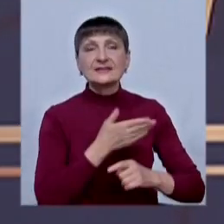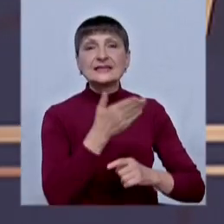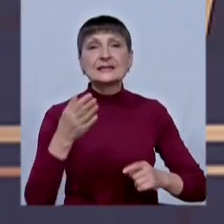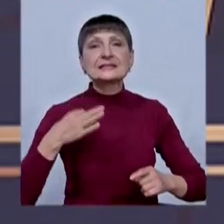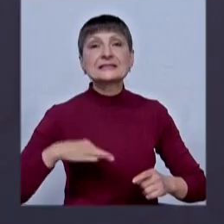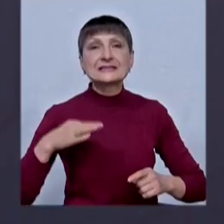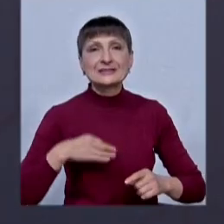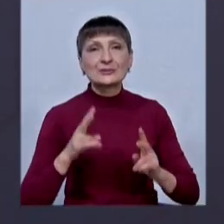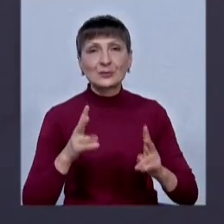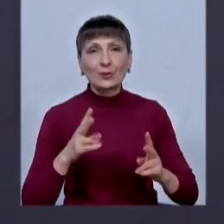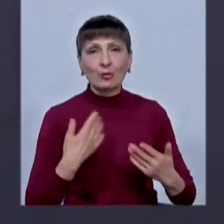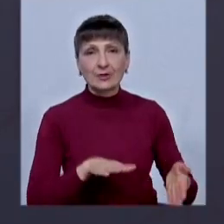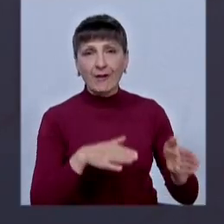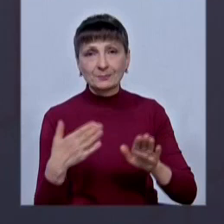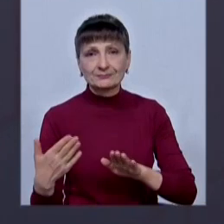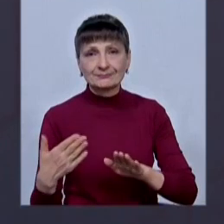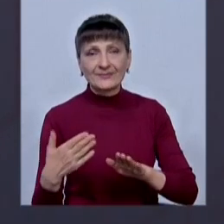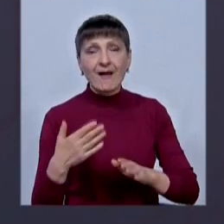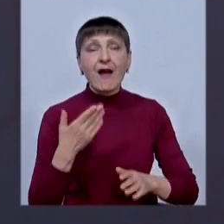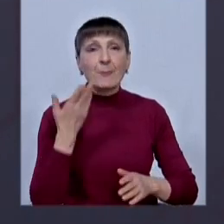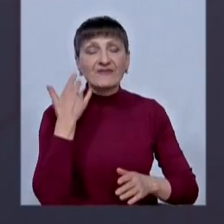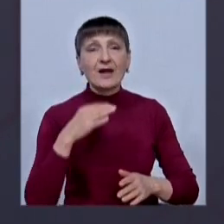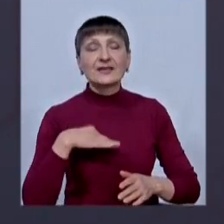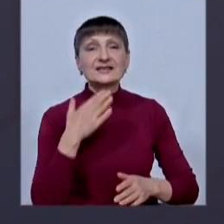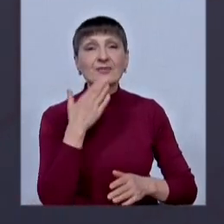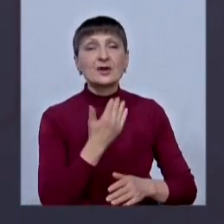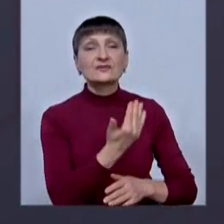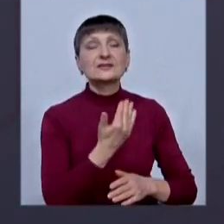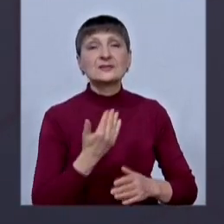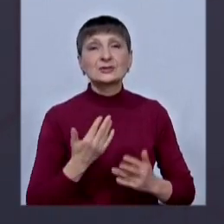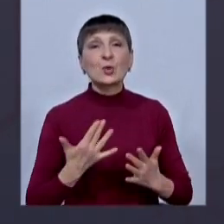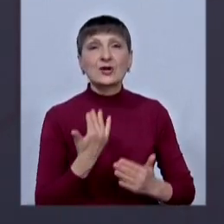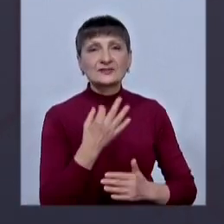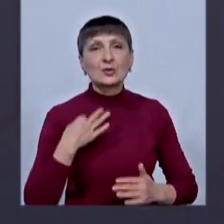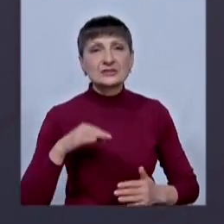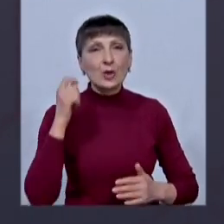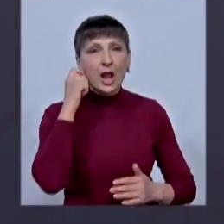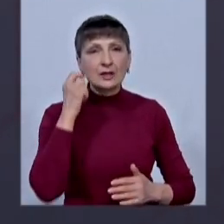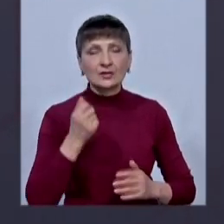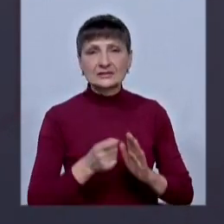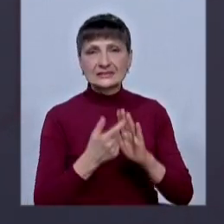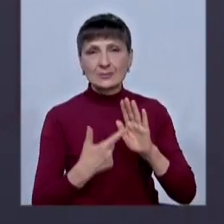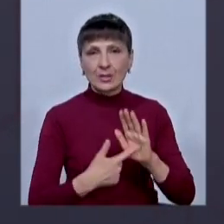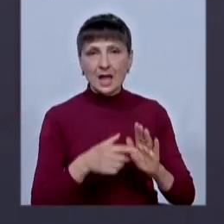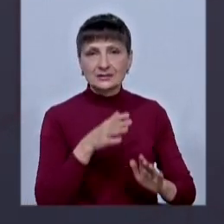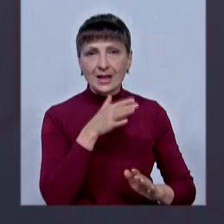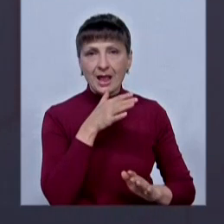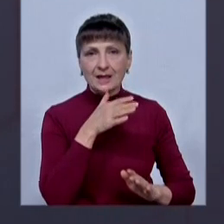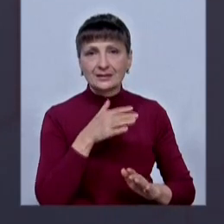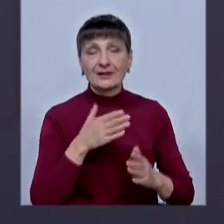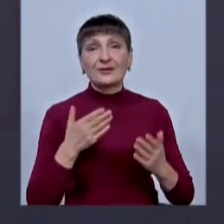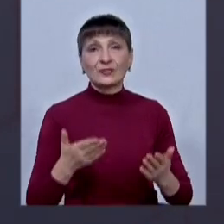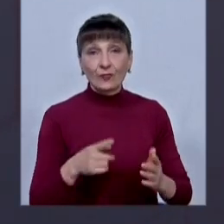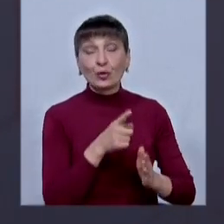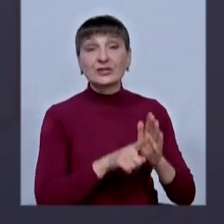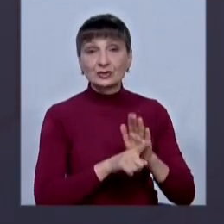сыновей я шутя спрашиваю себе сколько твоему сыну ведь 17 лет вот как